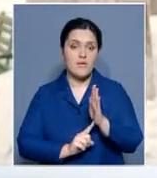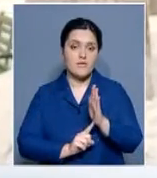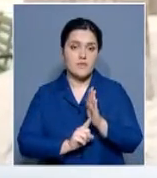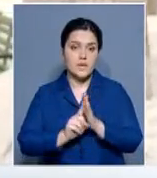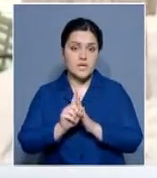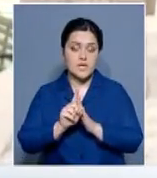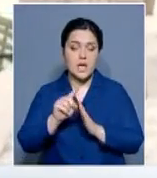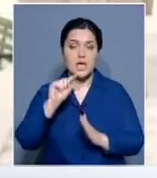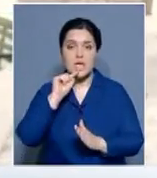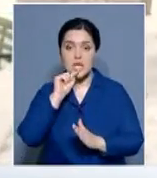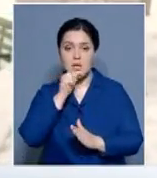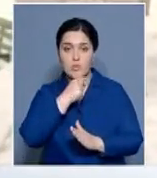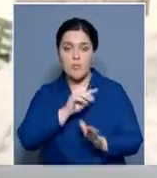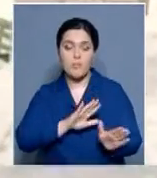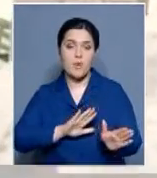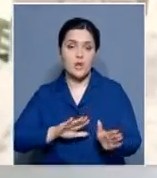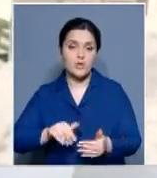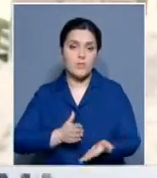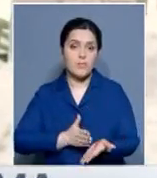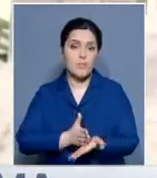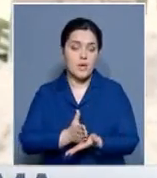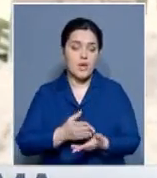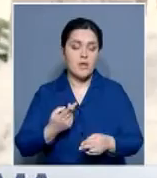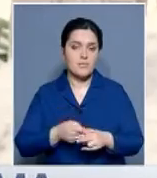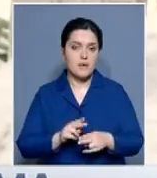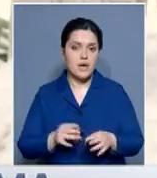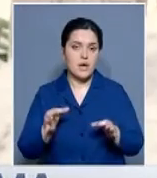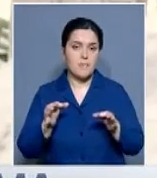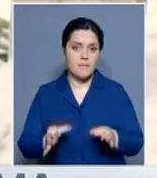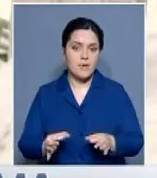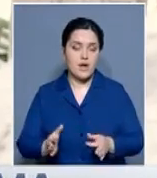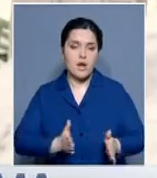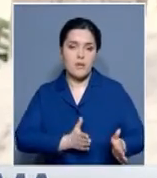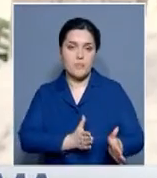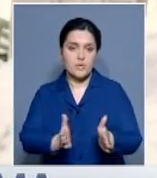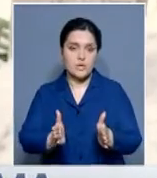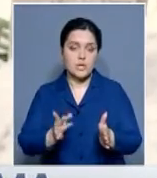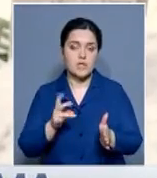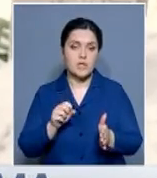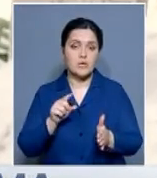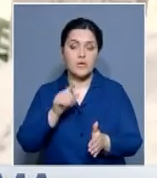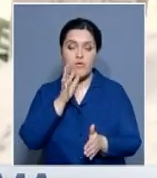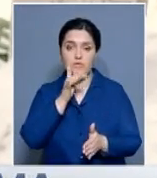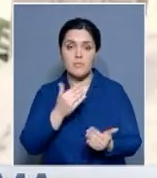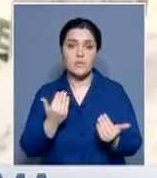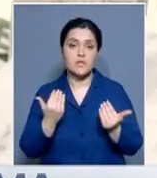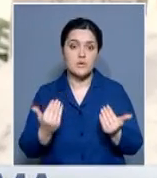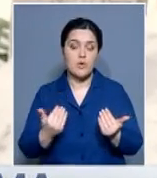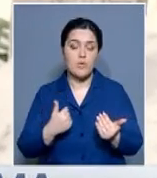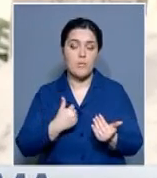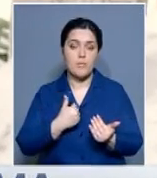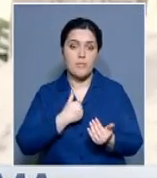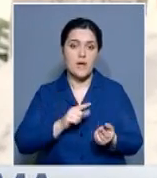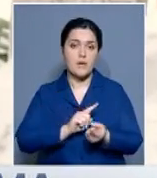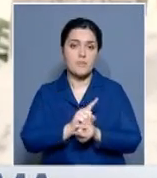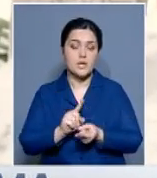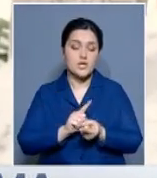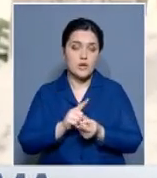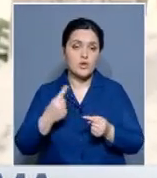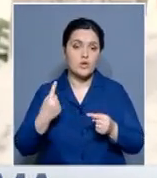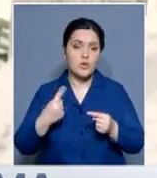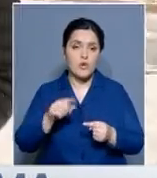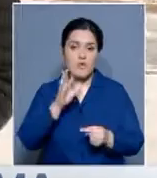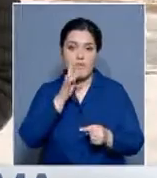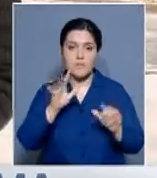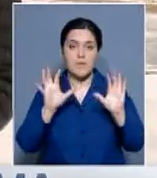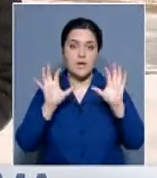экономика, а затем уже политика, наверное, самый правильный был путь на тот момент. Сегодня мы перешли уже к другому этапу. И тогда в